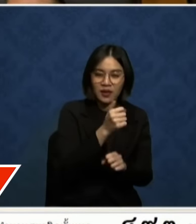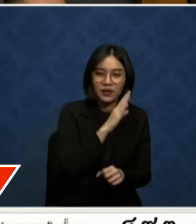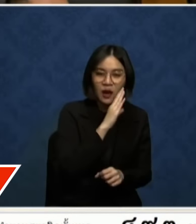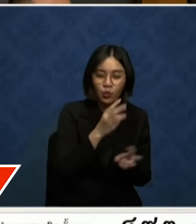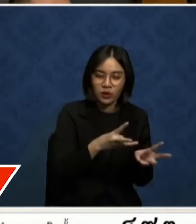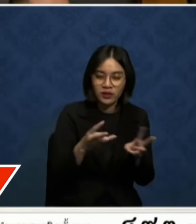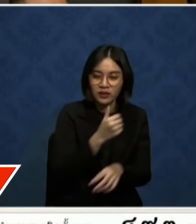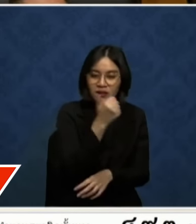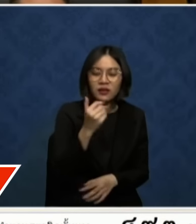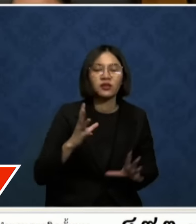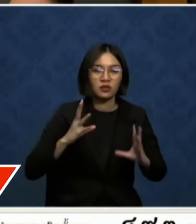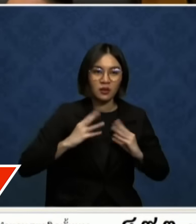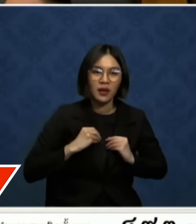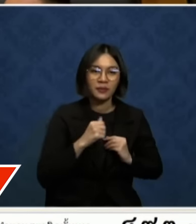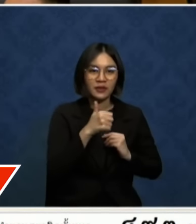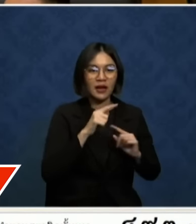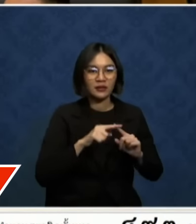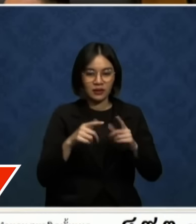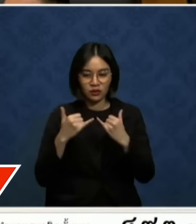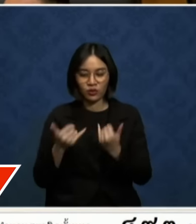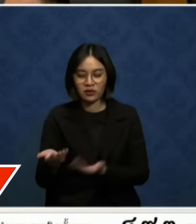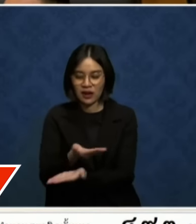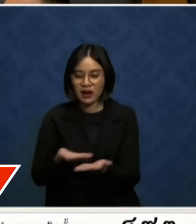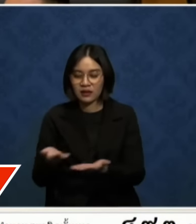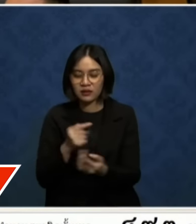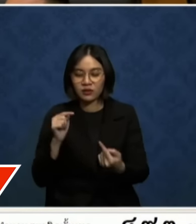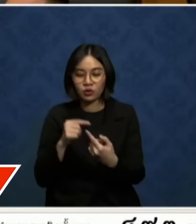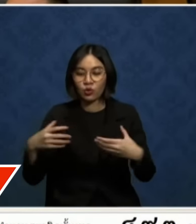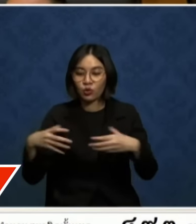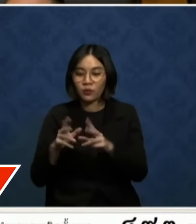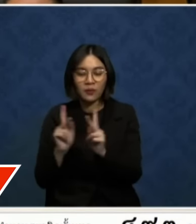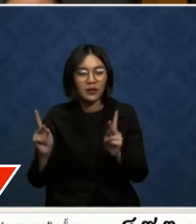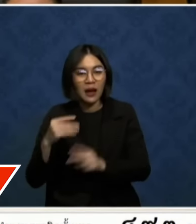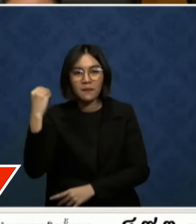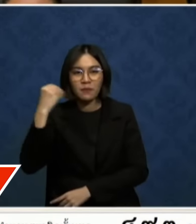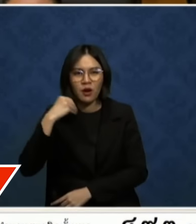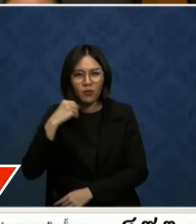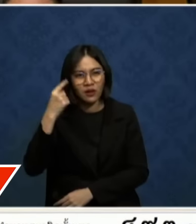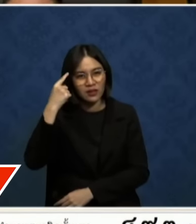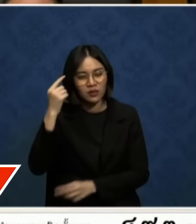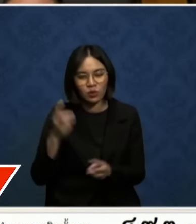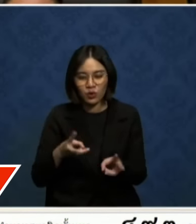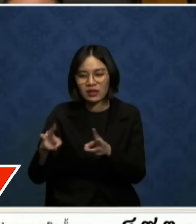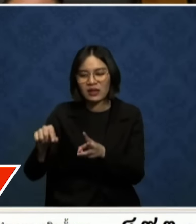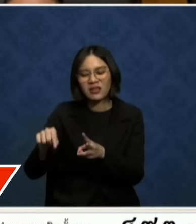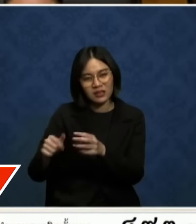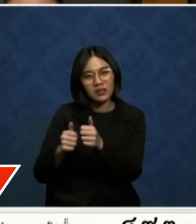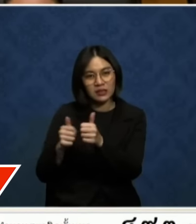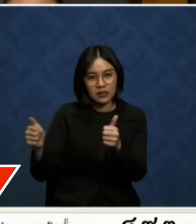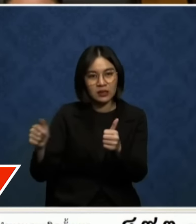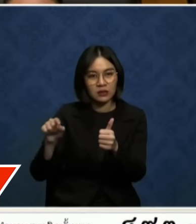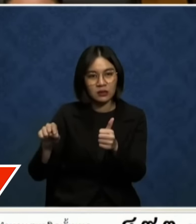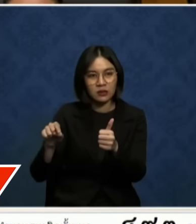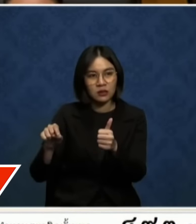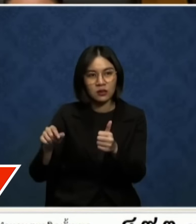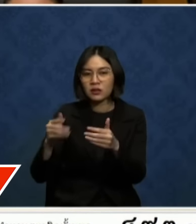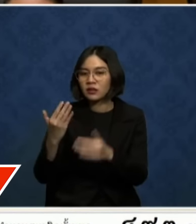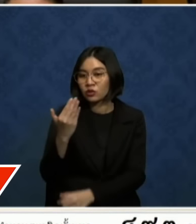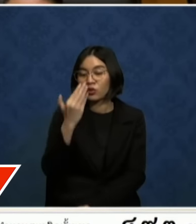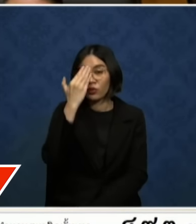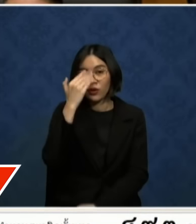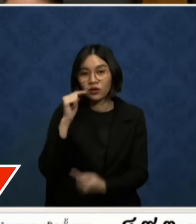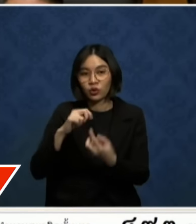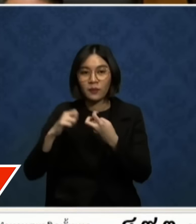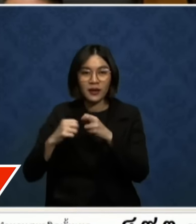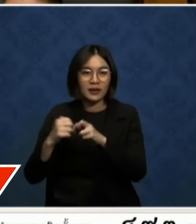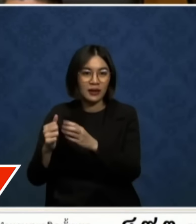ก็พร้อมที่จะรับฟังแต่เบื้องต้นจากการหารือในหลายๆครั้งเนี่ยเรายังมองว่าวิธีการนี้เป็นวิธีการที่ดีที่สุดเฉพาะหน้าในการที่จะแ